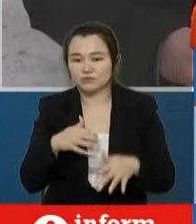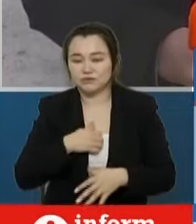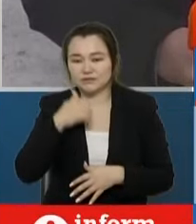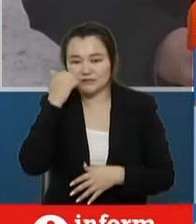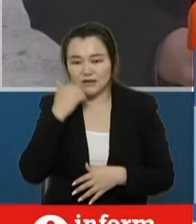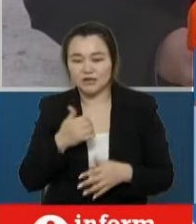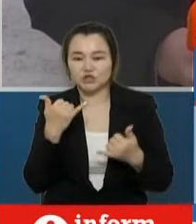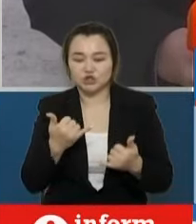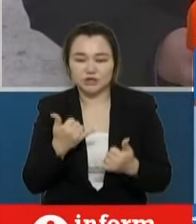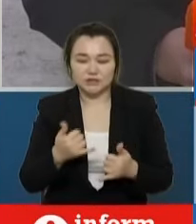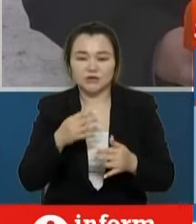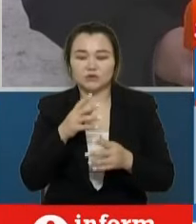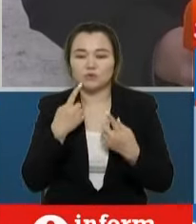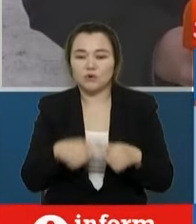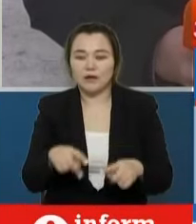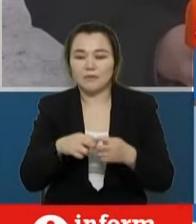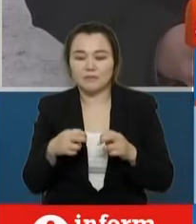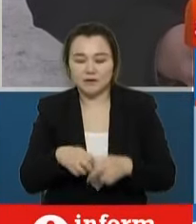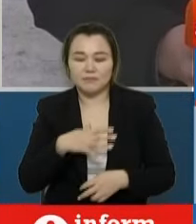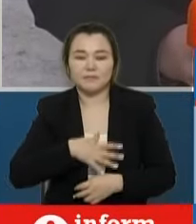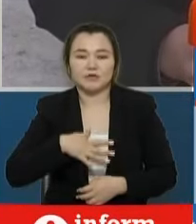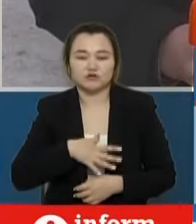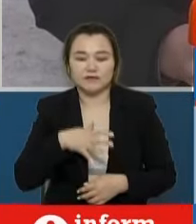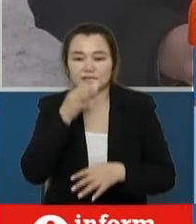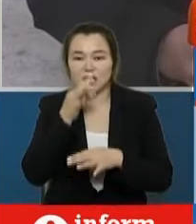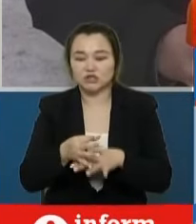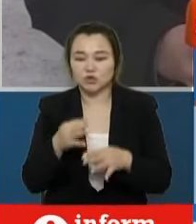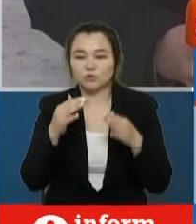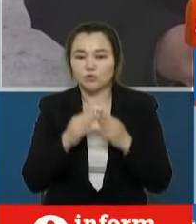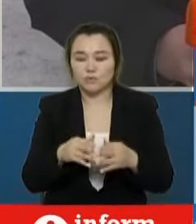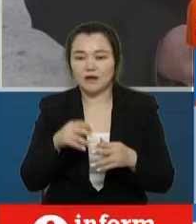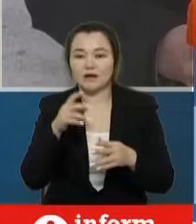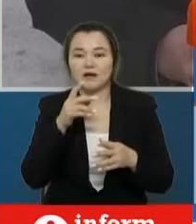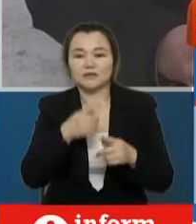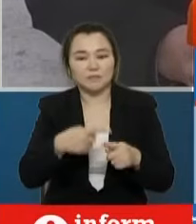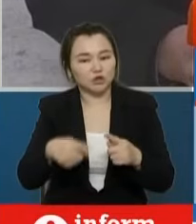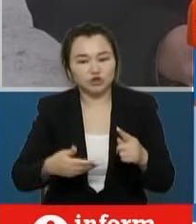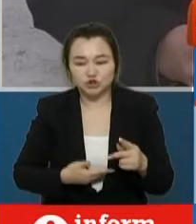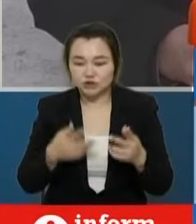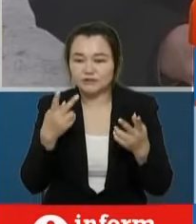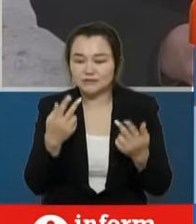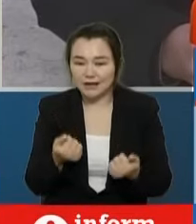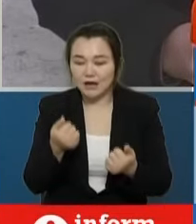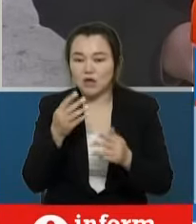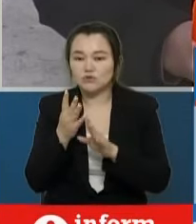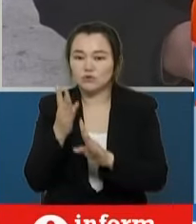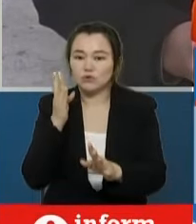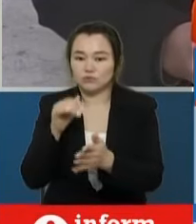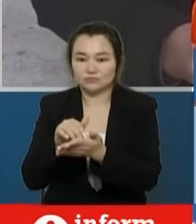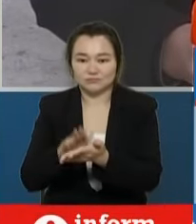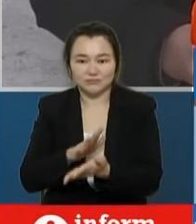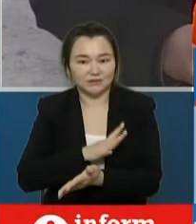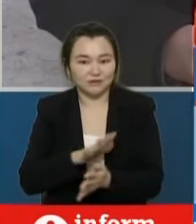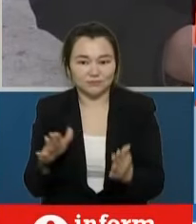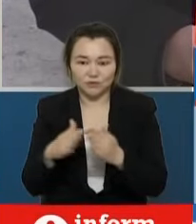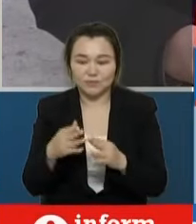Алайда қазір оны басқа мәселе алаңдатып отыр. Айтуынша, баспанасы апатты деп танылғанымен есін үйдің кезегіне қоймаған. Ал бұл